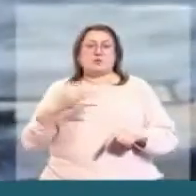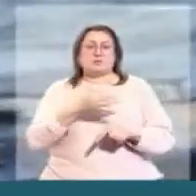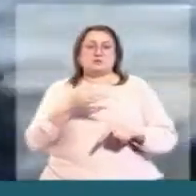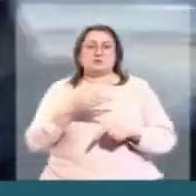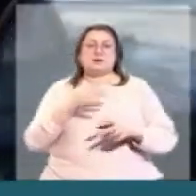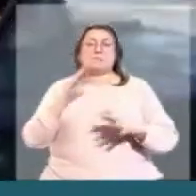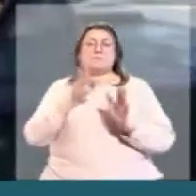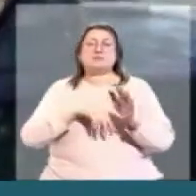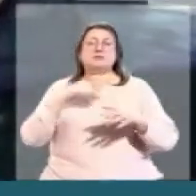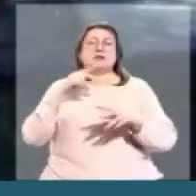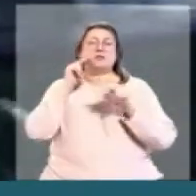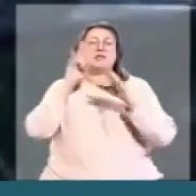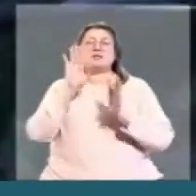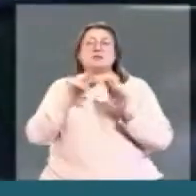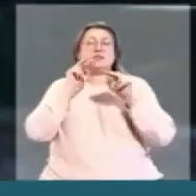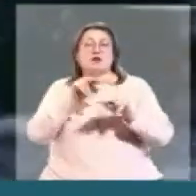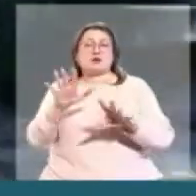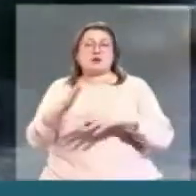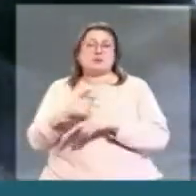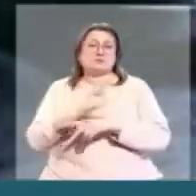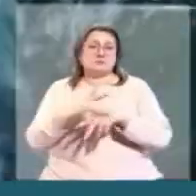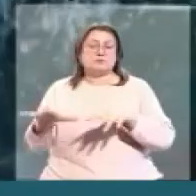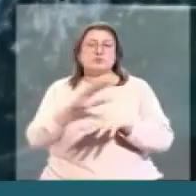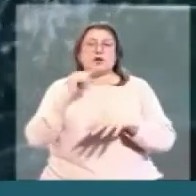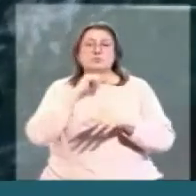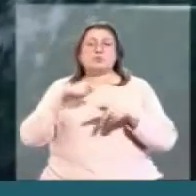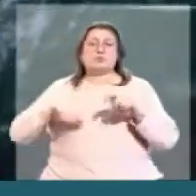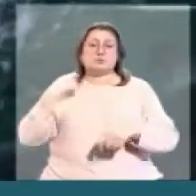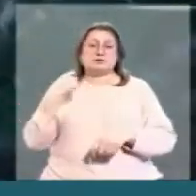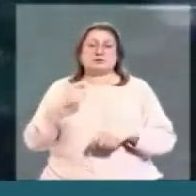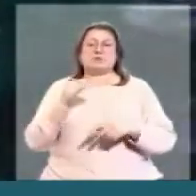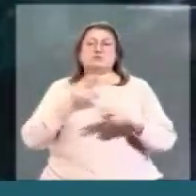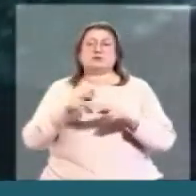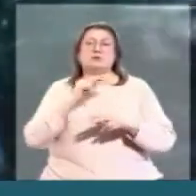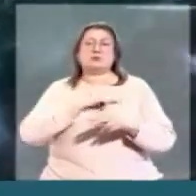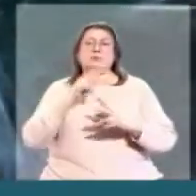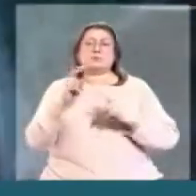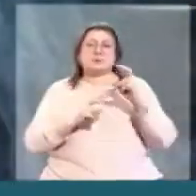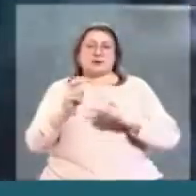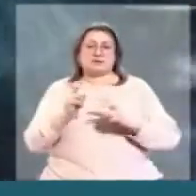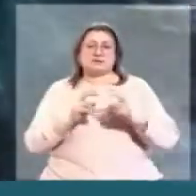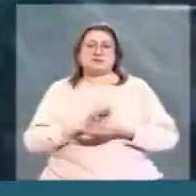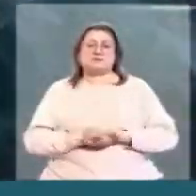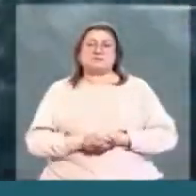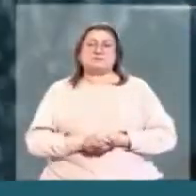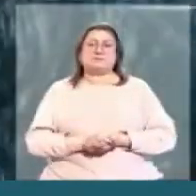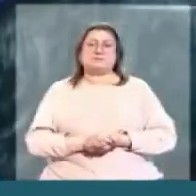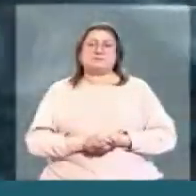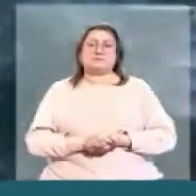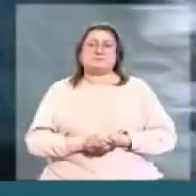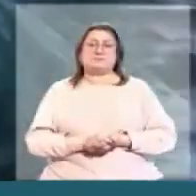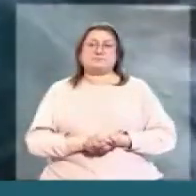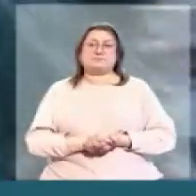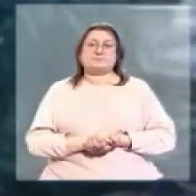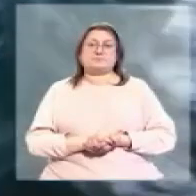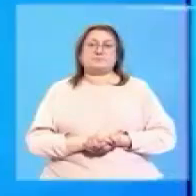области. Бесконтрольный вылов рыбы ведет к природным и экономическим убыткам, мешая деятельности предприятий и промысловиков. Дмитрий Муштали, Бек Султанов,